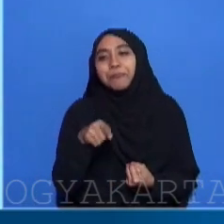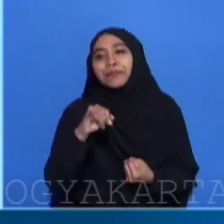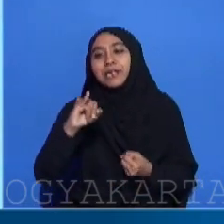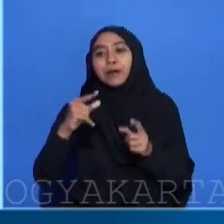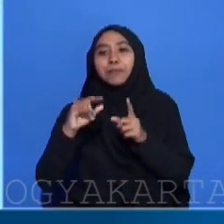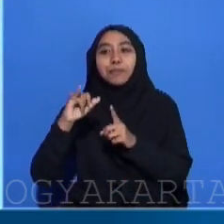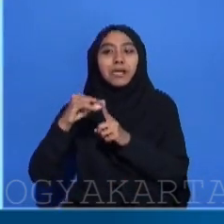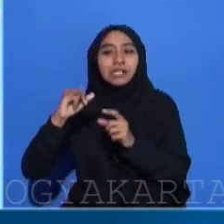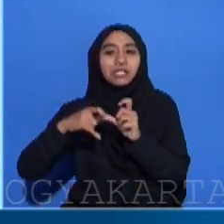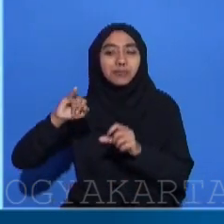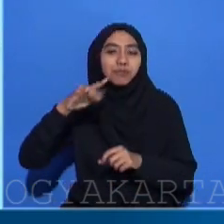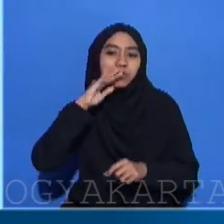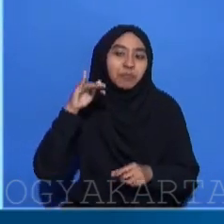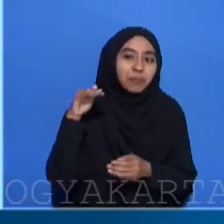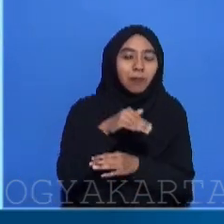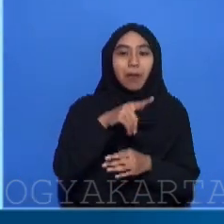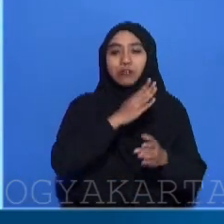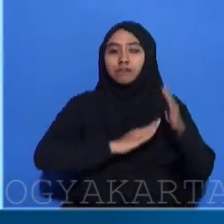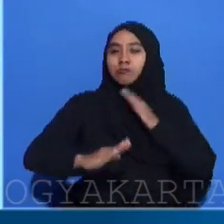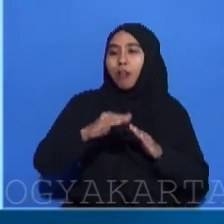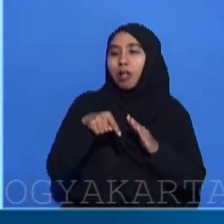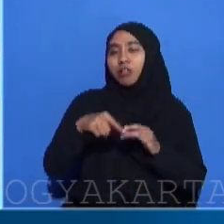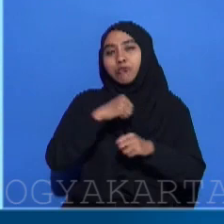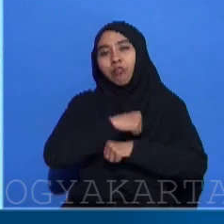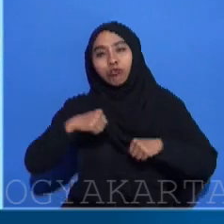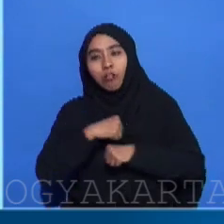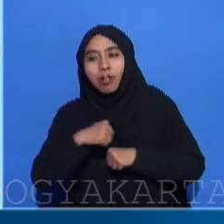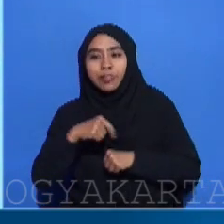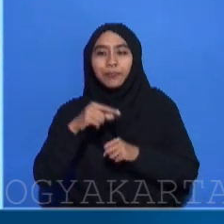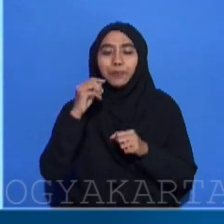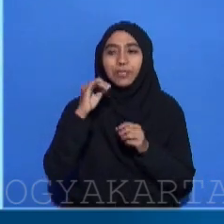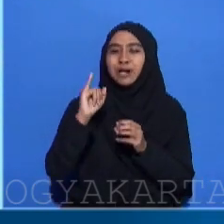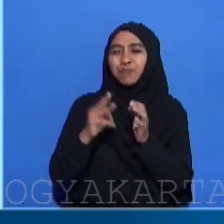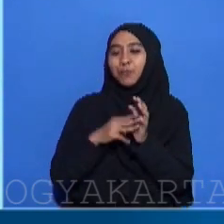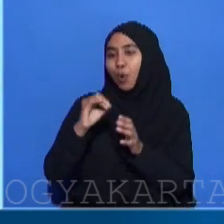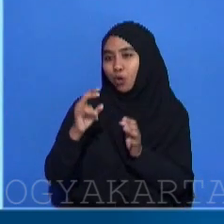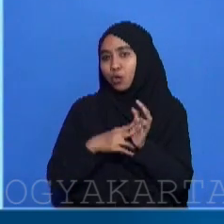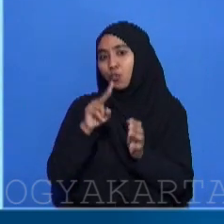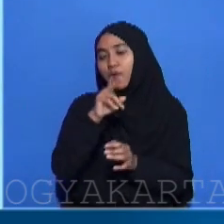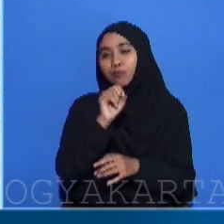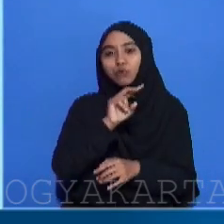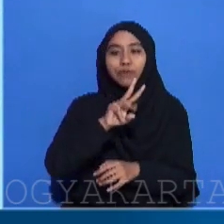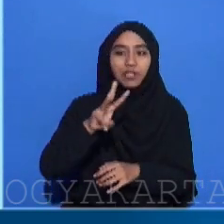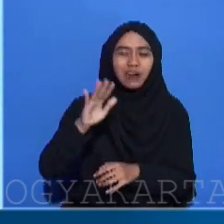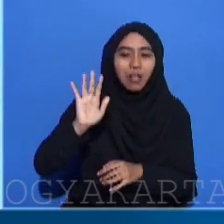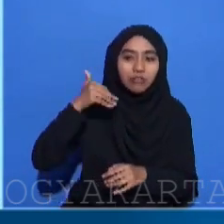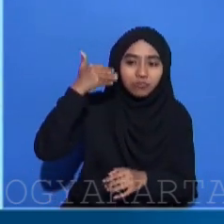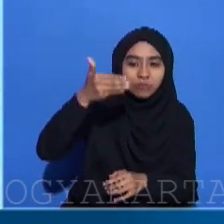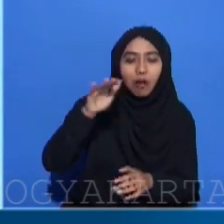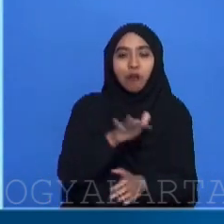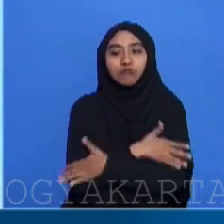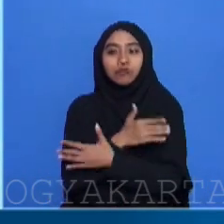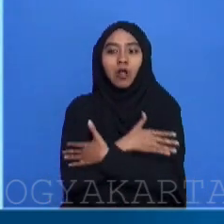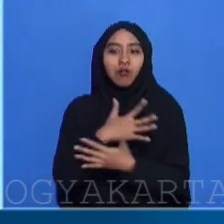maksimal mungkin pada Pon tahun 2023 serta meloloskan banyak atlet ke Pon 21 Aceh Sumut